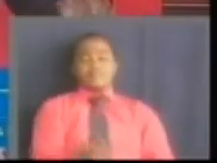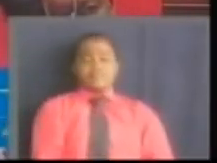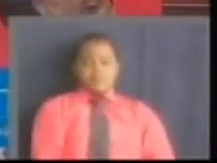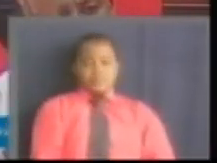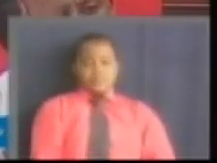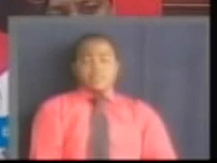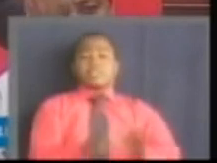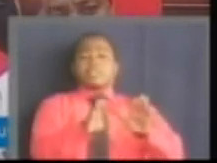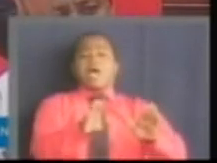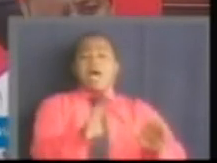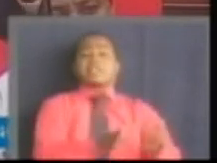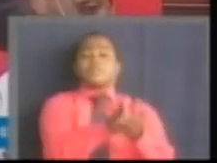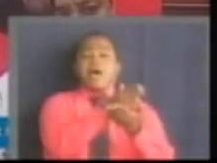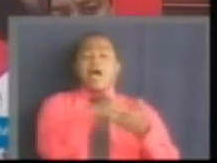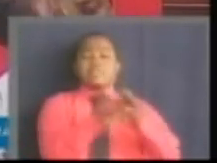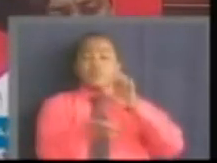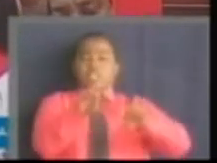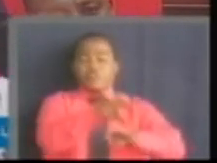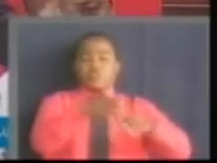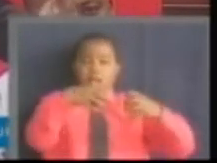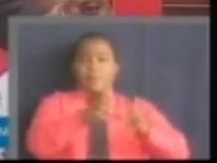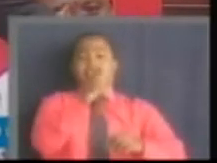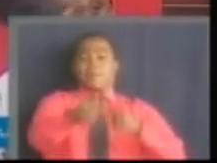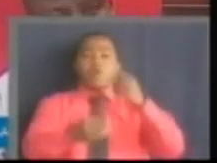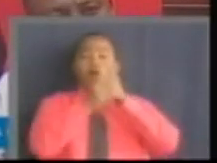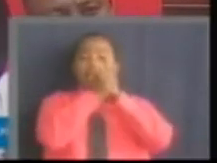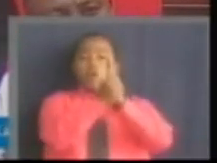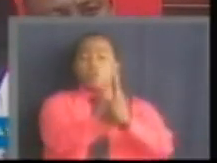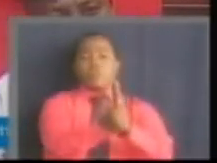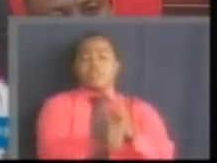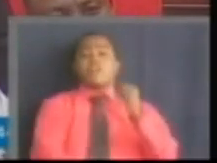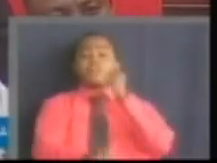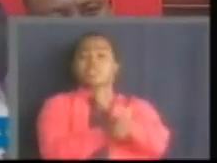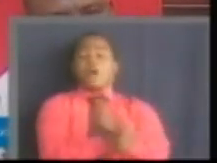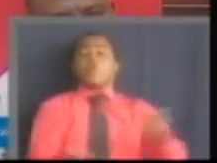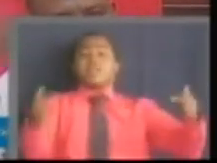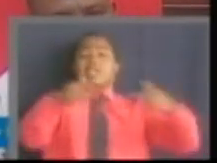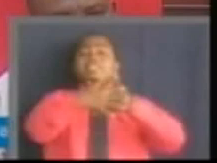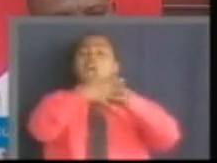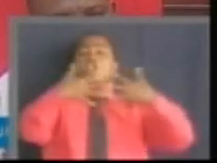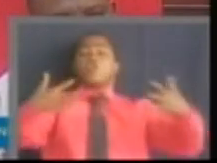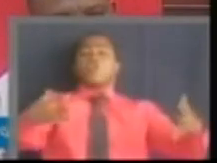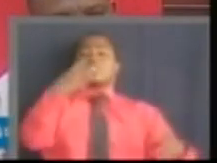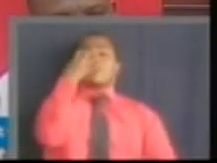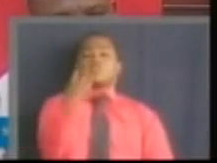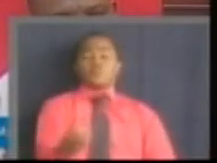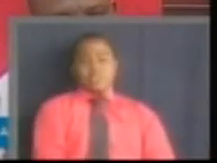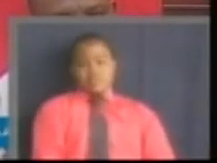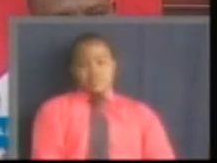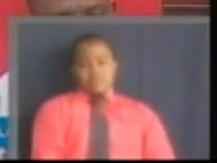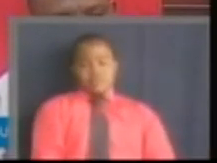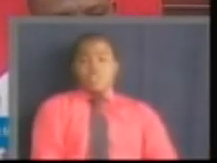tayari baadhi ya wenyeviti wa kamati ambao wamekuwa wanaendesha vikao wamekuwa wanatoa lugha za matusi. Mwenyekiti hawezi kumtukana